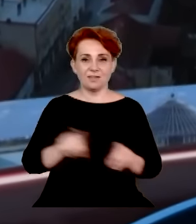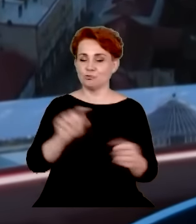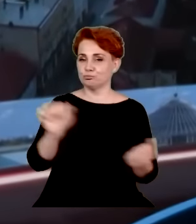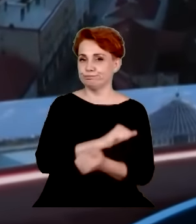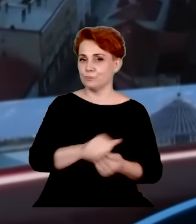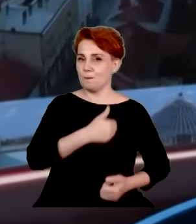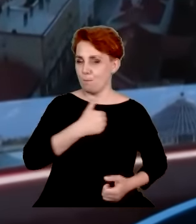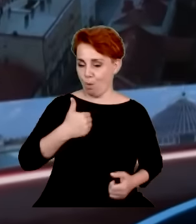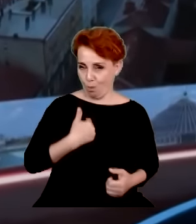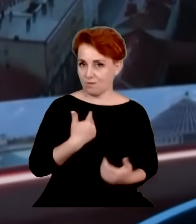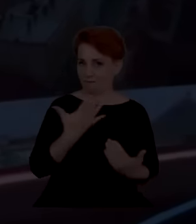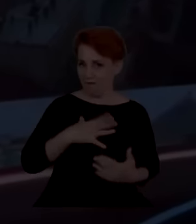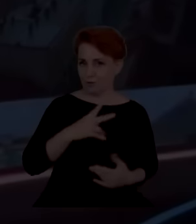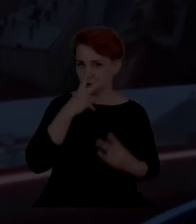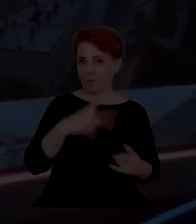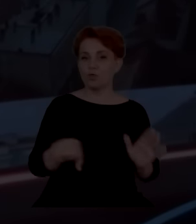się przekonać. Do zobaczenia.